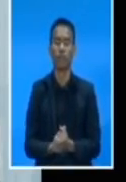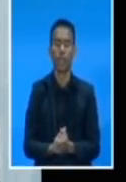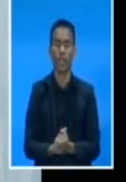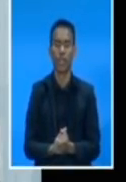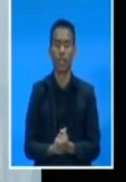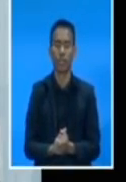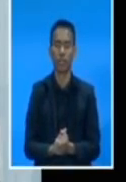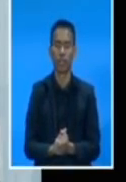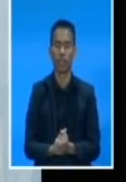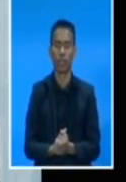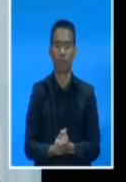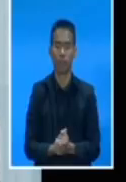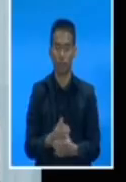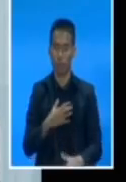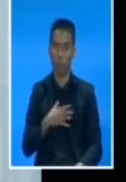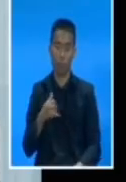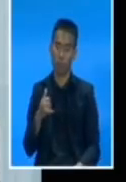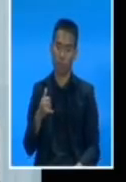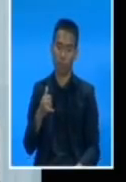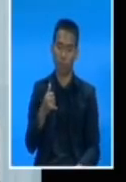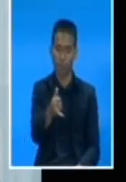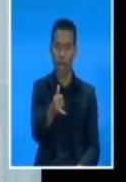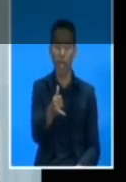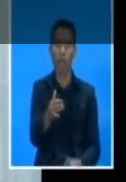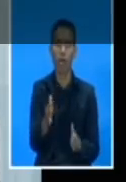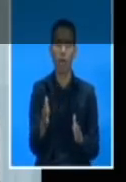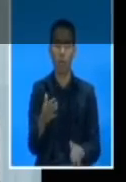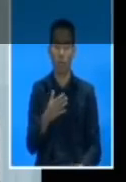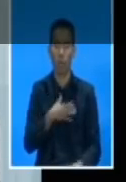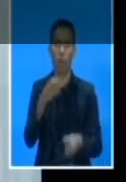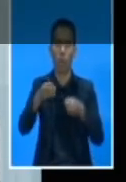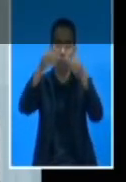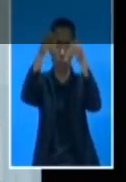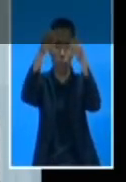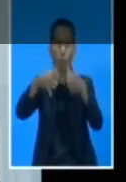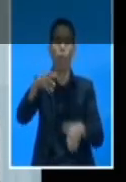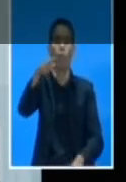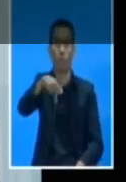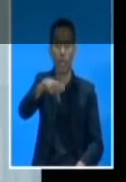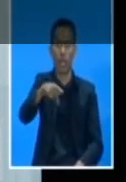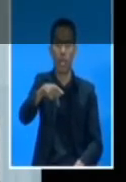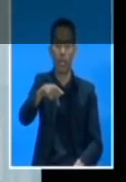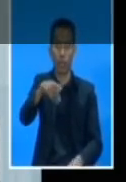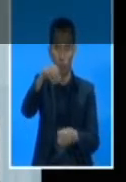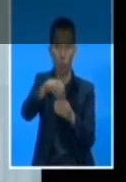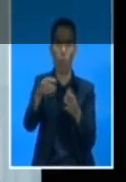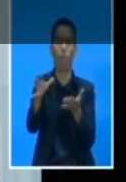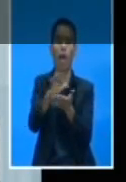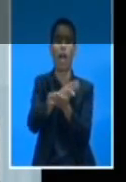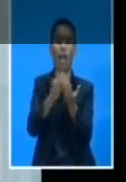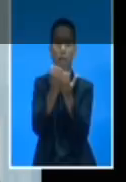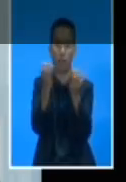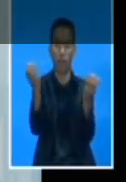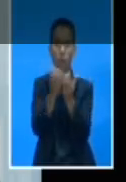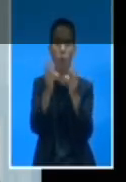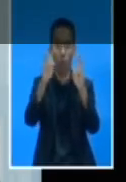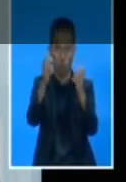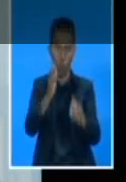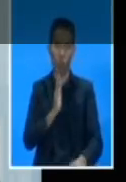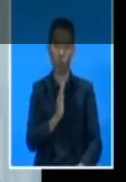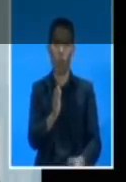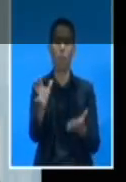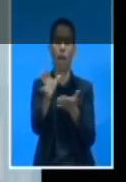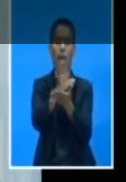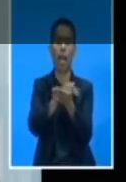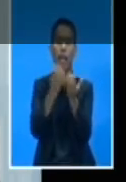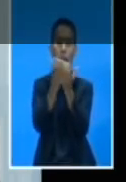ผมไปทันทีครับบังเอิญผมเป็นอาจารย์พิเศษอยู่ที่มหาวิทยาลัยนี้ด้วยมันเป็นหัวข้อที่โดนครับมหาวิทยาลัยธรรมศาสตร์มาที่นี่